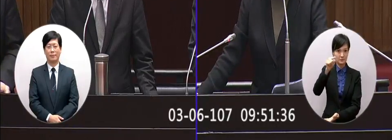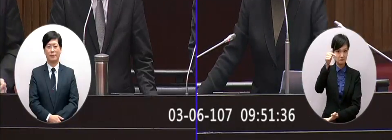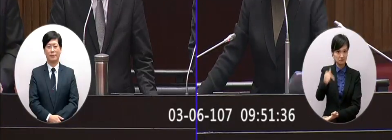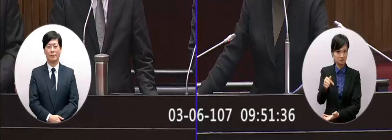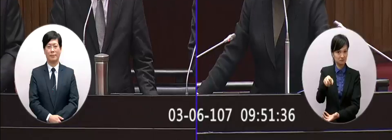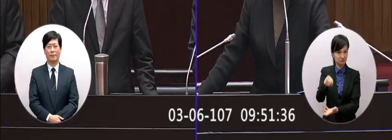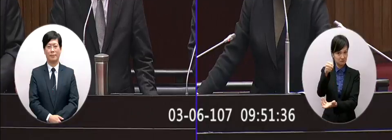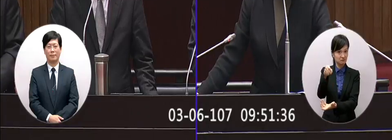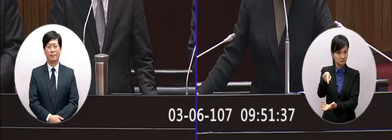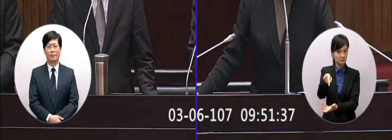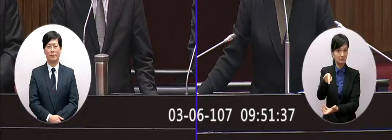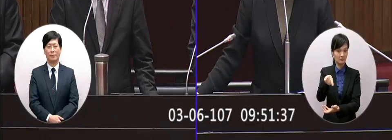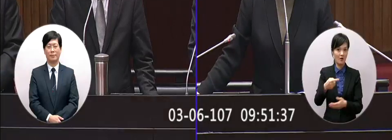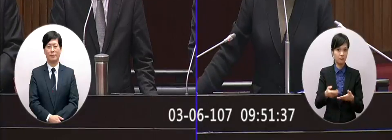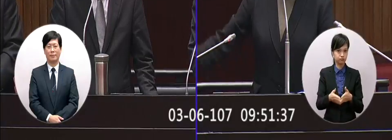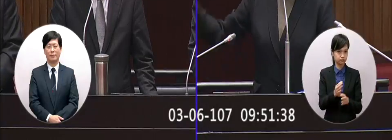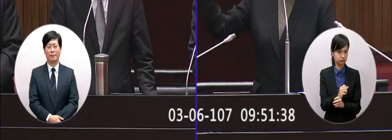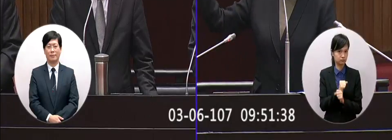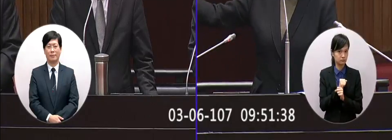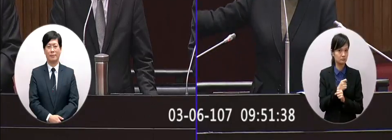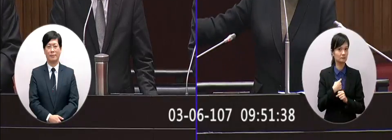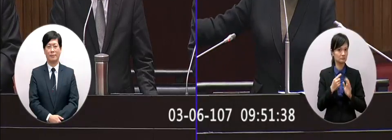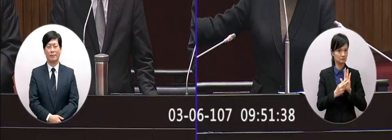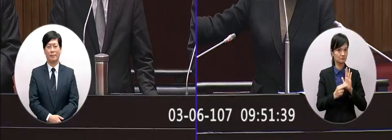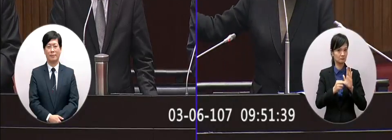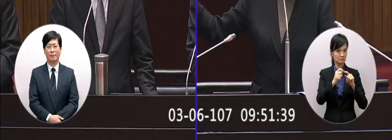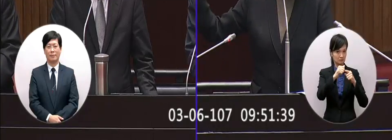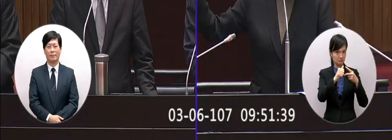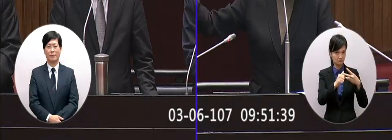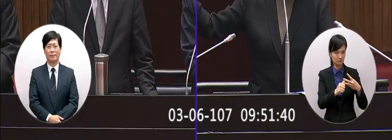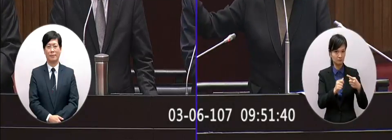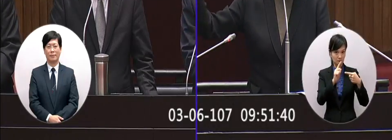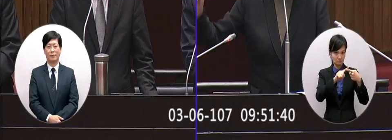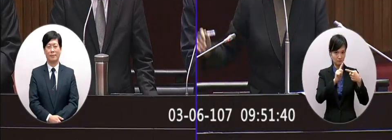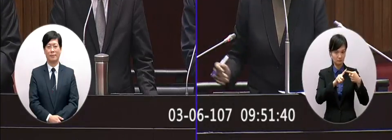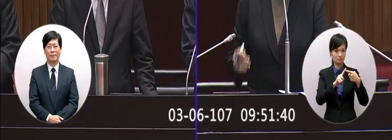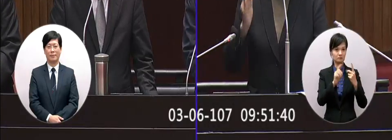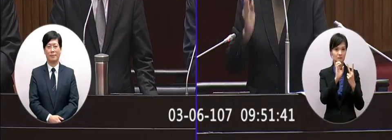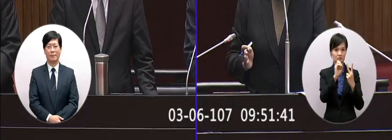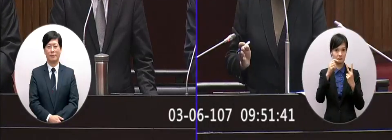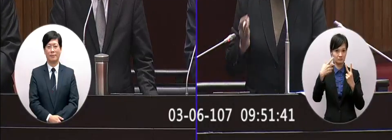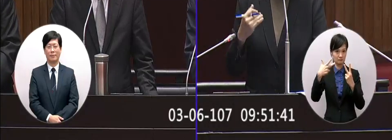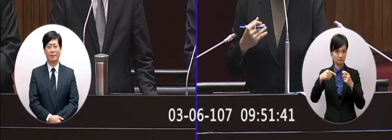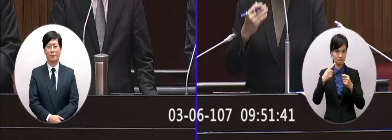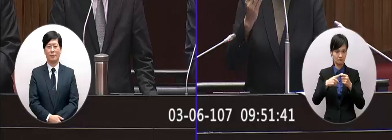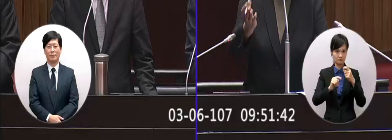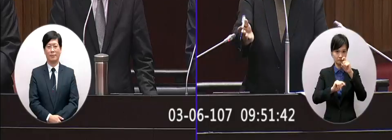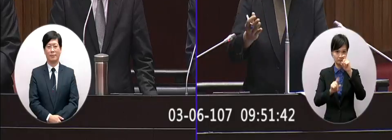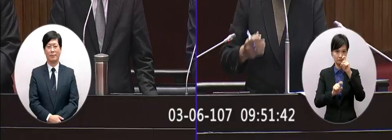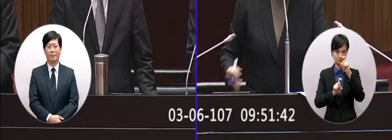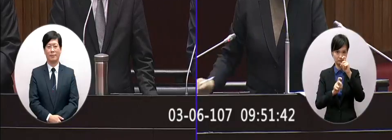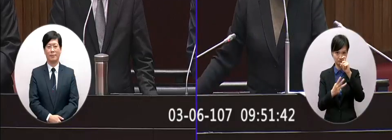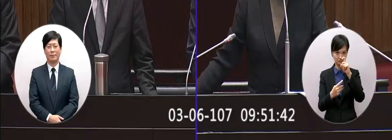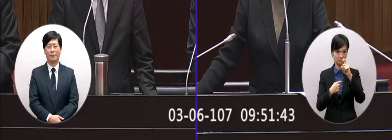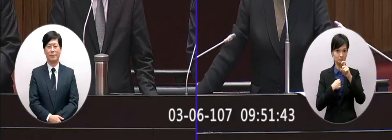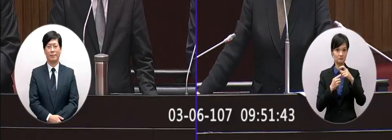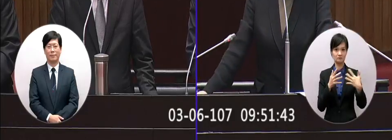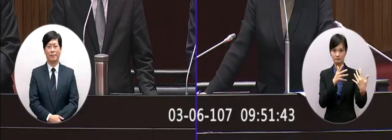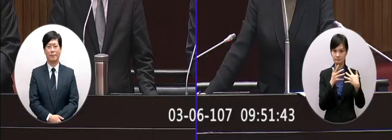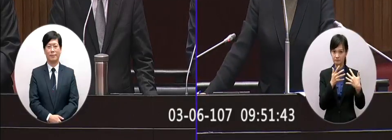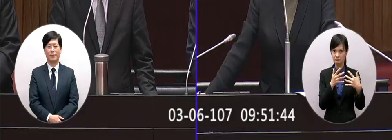我们现在来厘清每一个环节。您看一下，2017年的10月13号，这是我们两个在这边的质